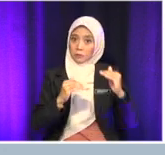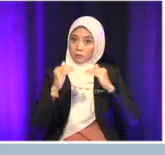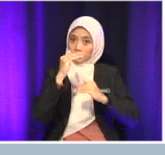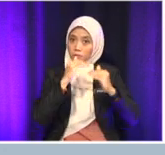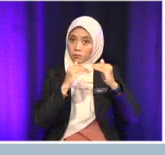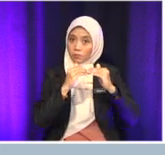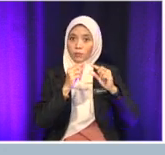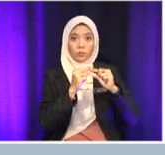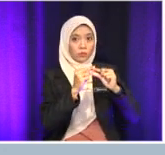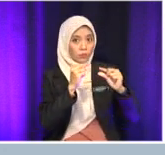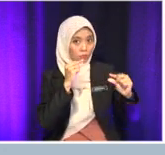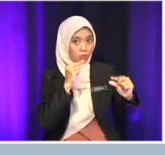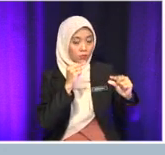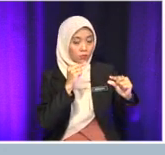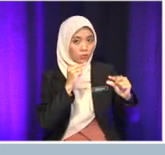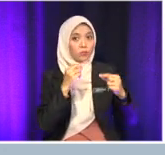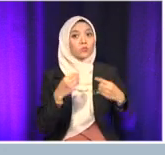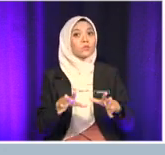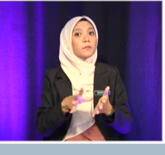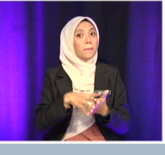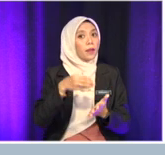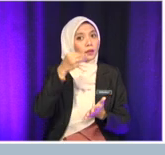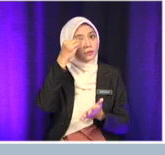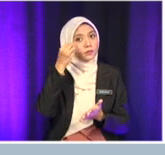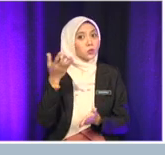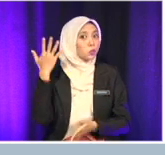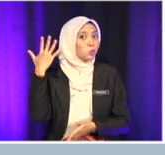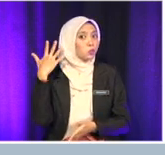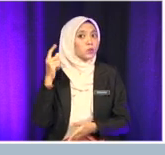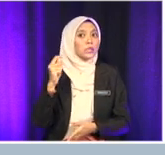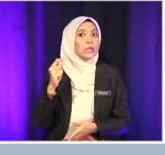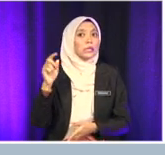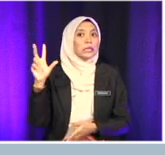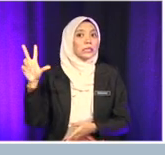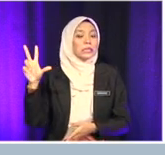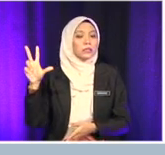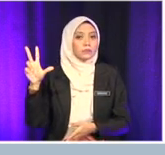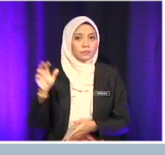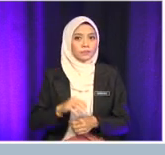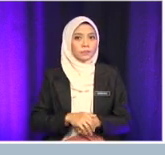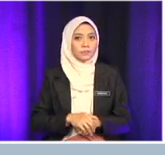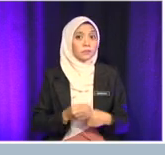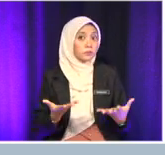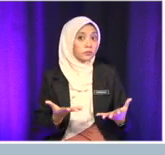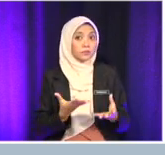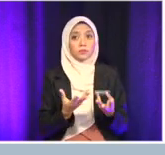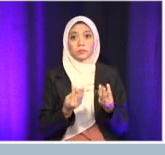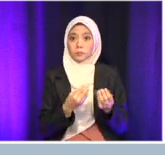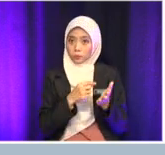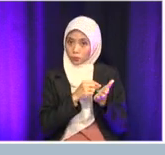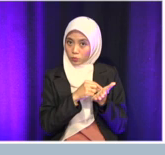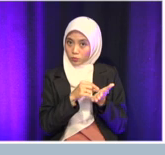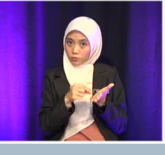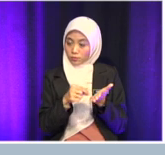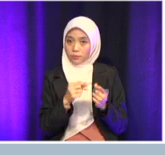garis lurus kita telah belajar semasa tingkat 3 yang mana untuk membina garis lurus ada tiga jenis garis